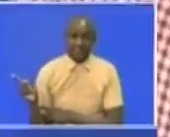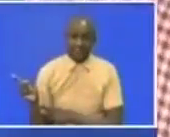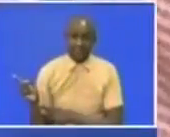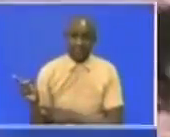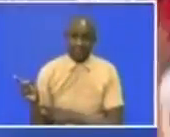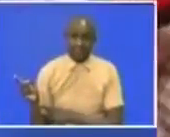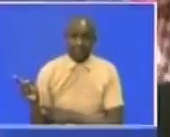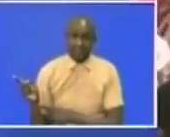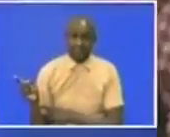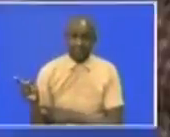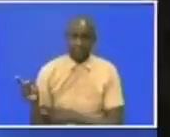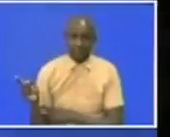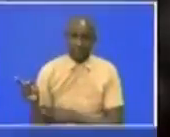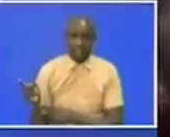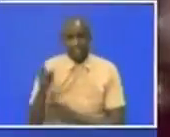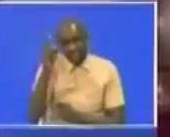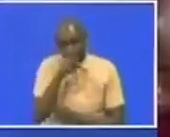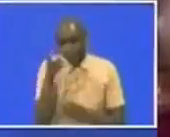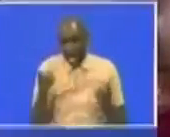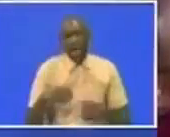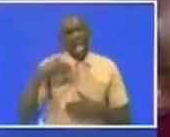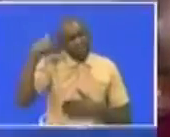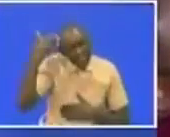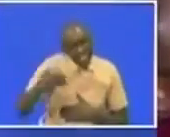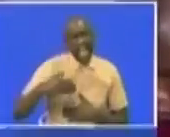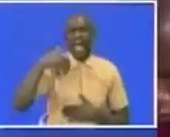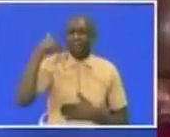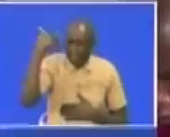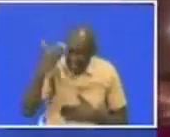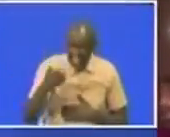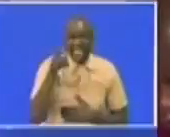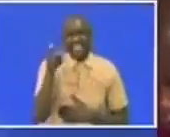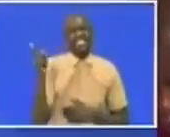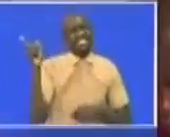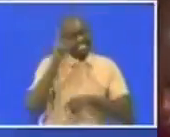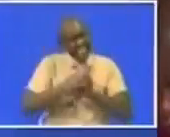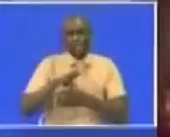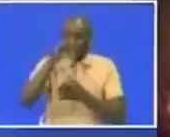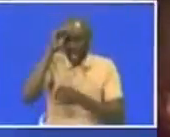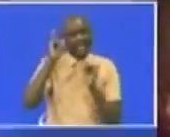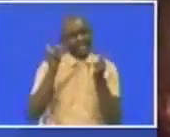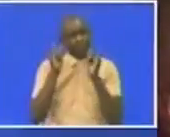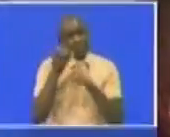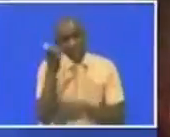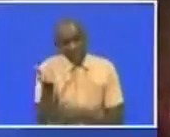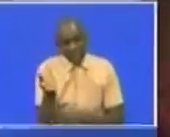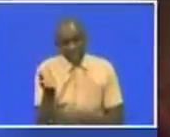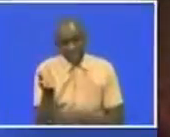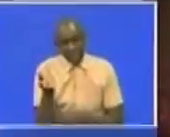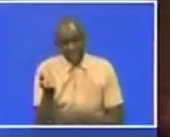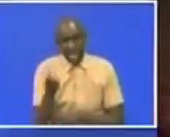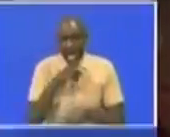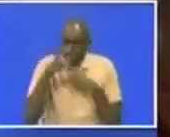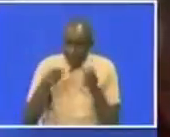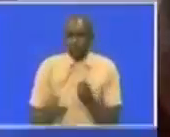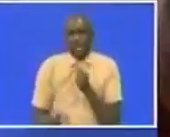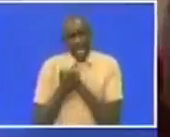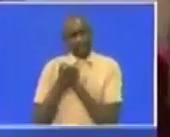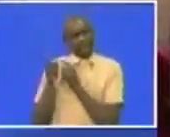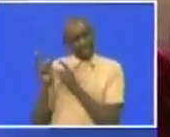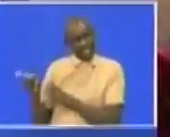By two. Kila siku ni siku ya kujifunza mapya. Mapya ambayo